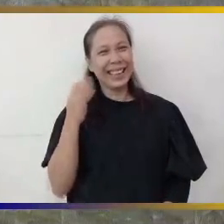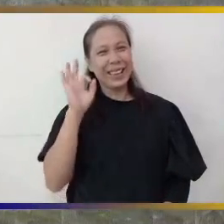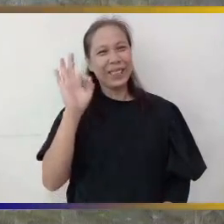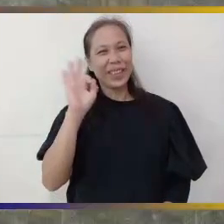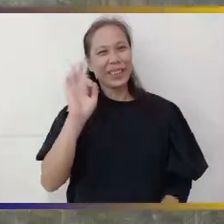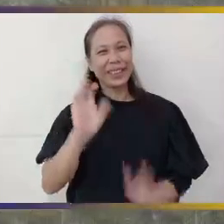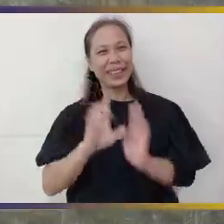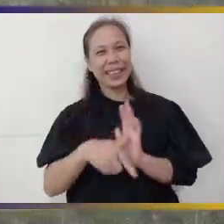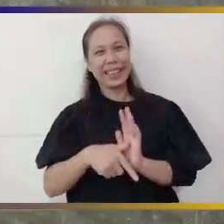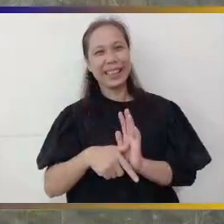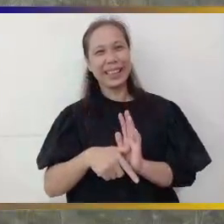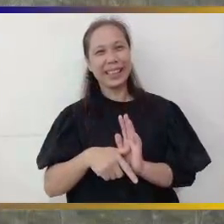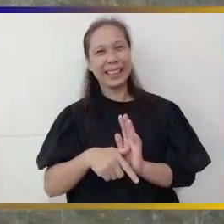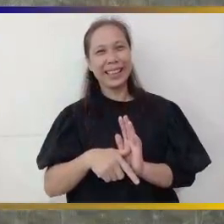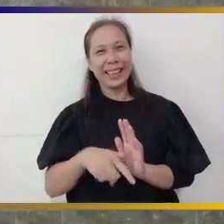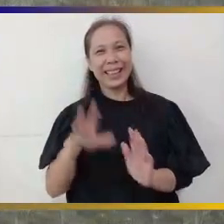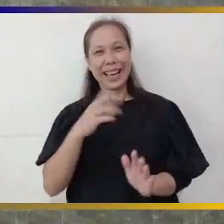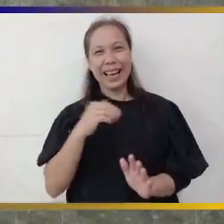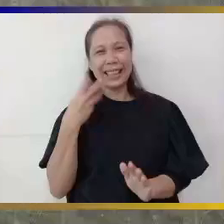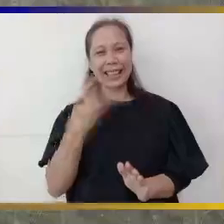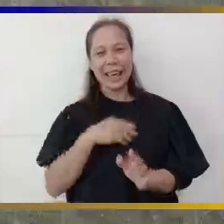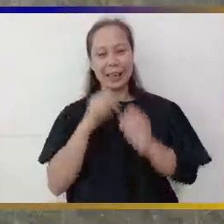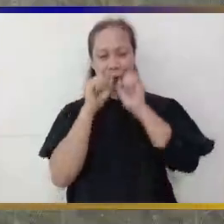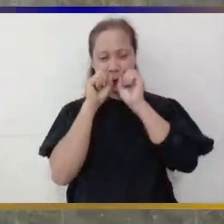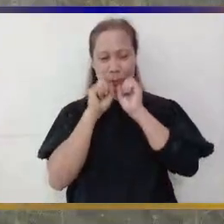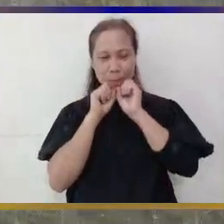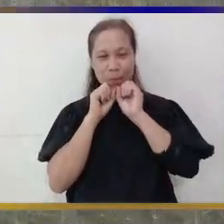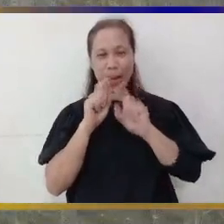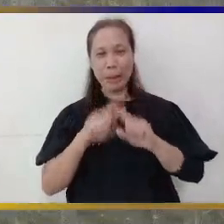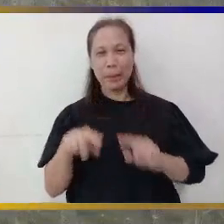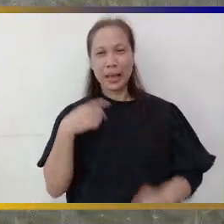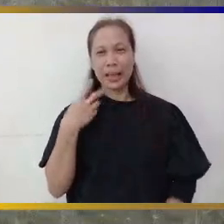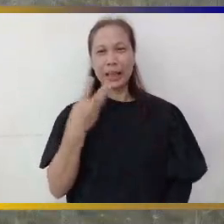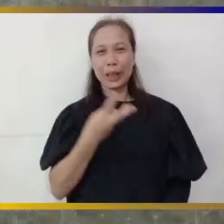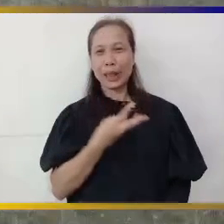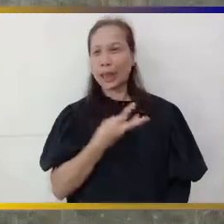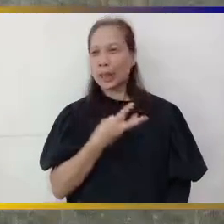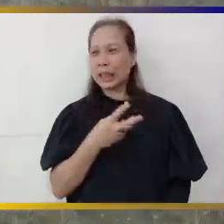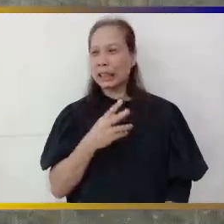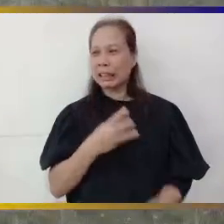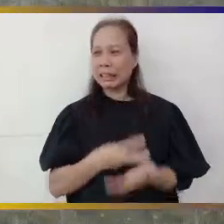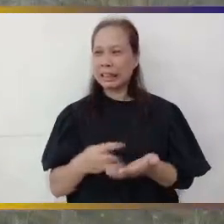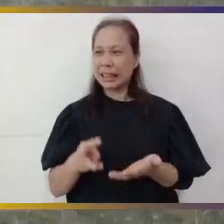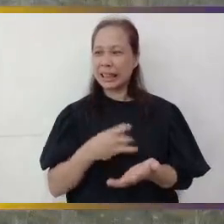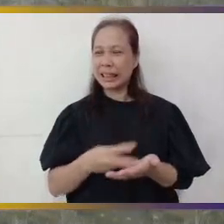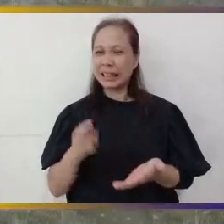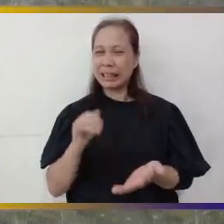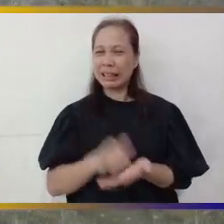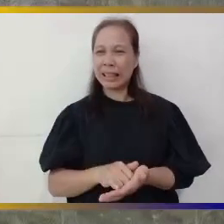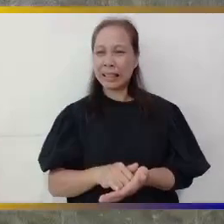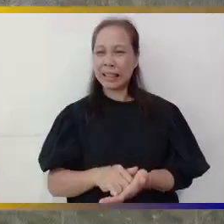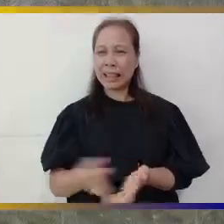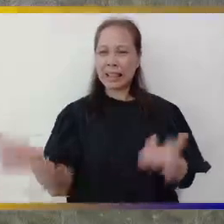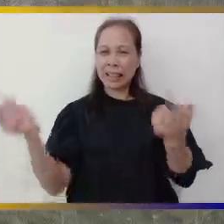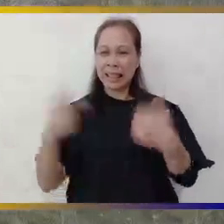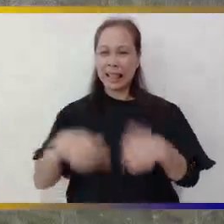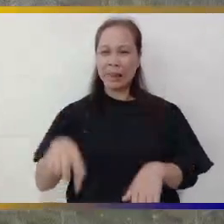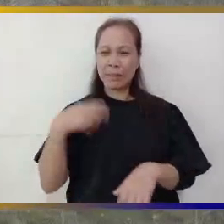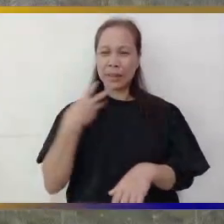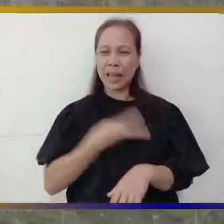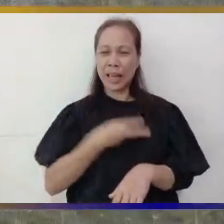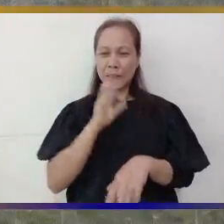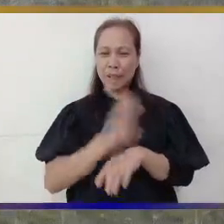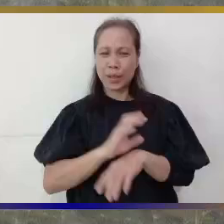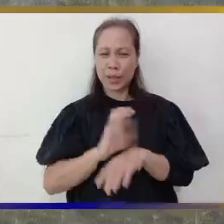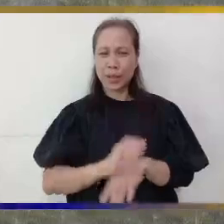pero kaptid dapat niyong malaman ito kasi sayang naman na pumupunta kayo sa simbahan taos ako ang Pastor ninyo tos wala kayong matututunan